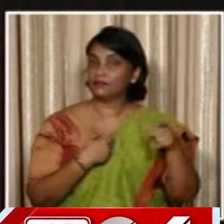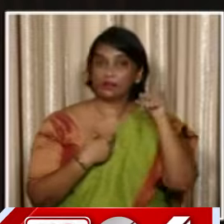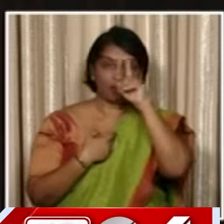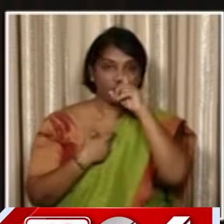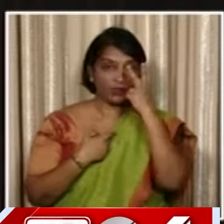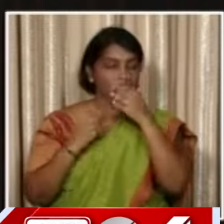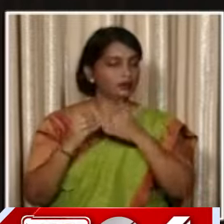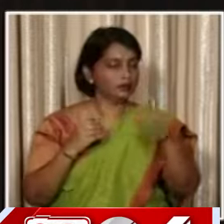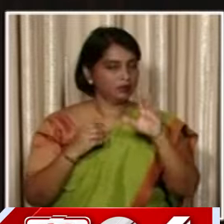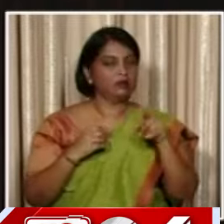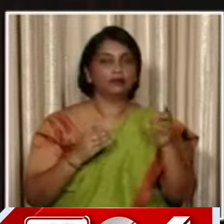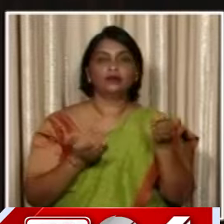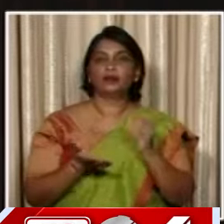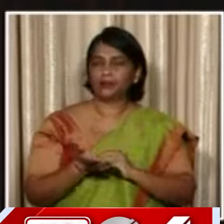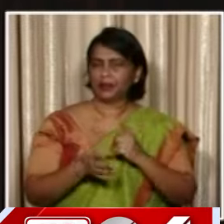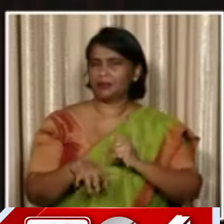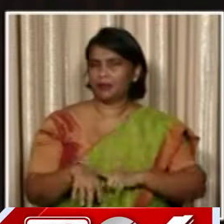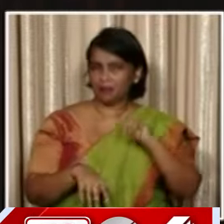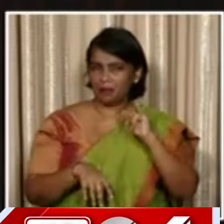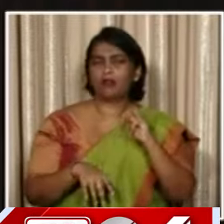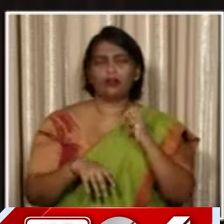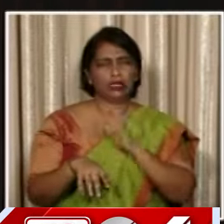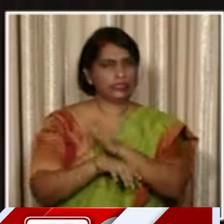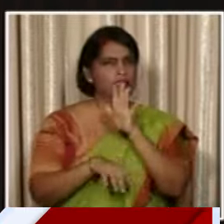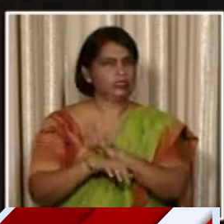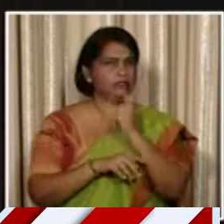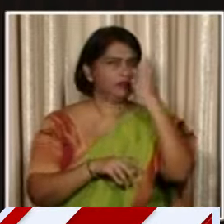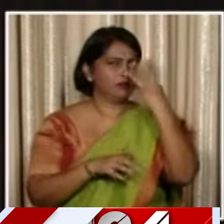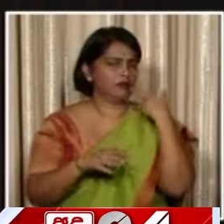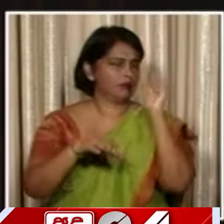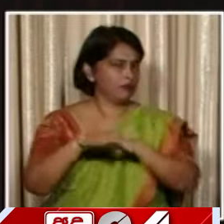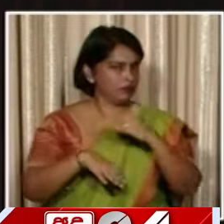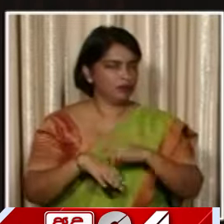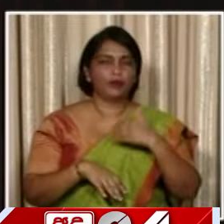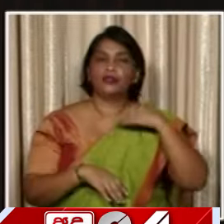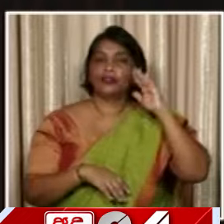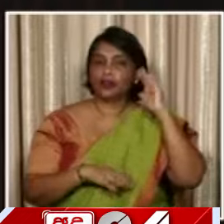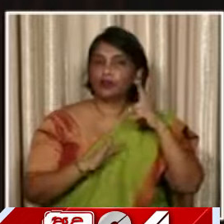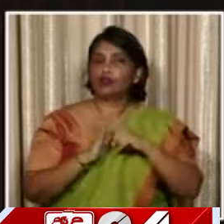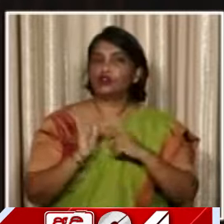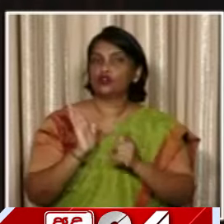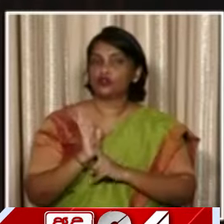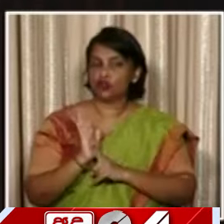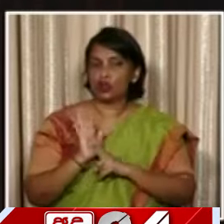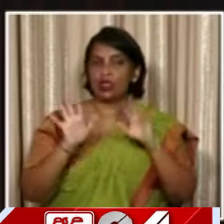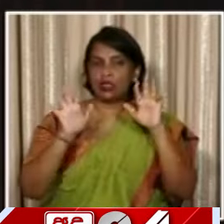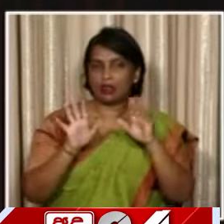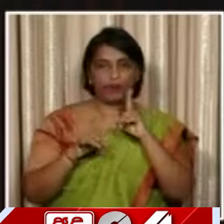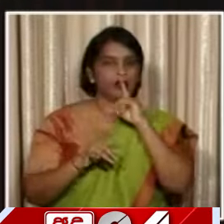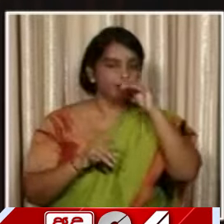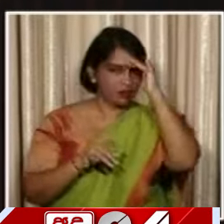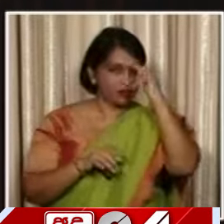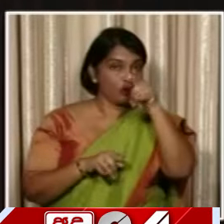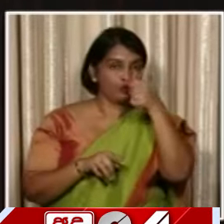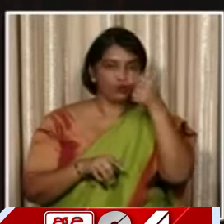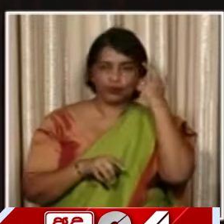දෙක ඇතුළතදී තවත් අවාසනාවන්ත සිදුවීම් මාලාවකට මුහුණ දුන්නා. විශේෂයෙන්ම ජූලි 9 වෙනිදා තමයි ඉතන කතානායකතුමත්